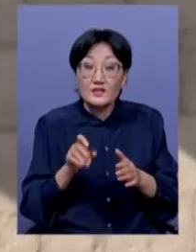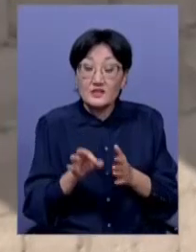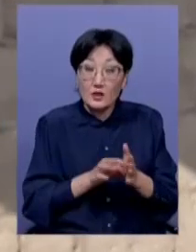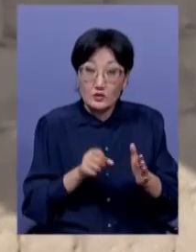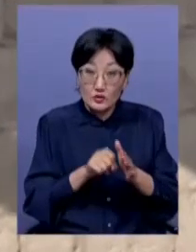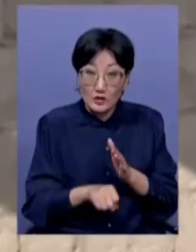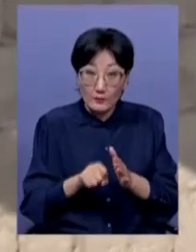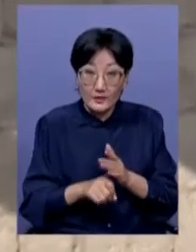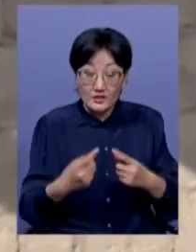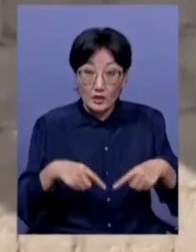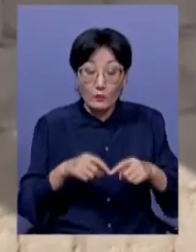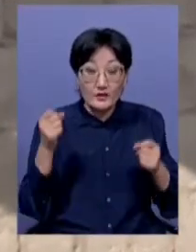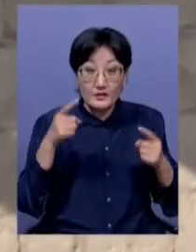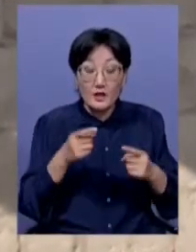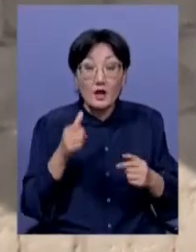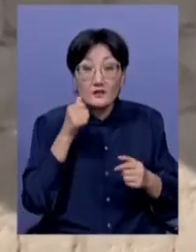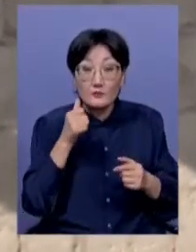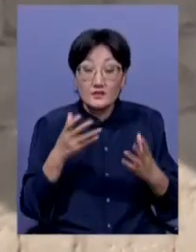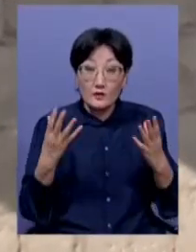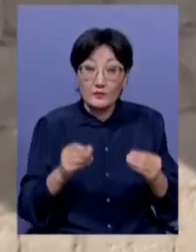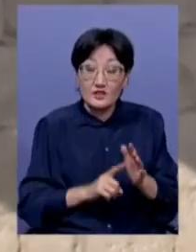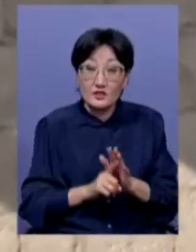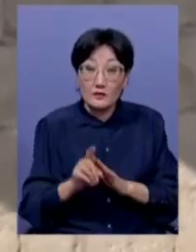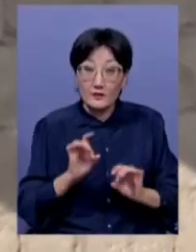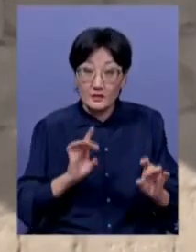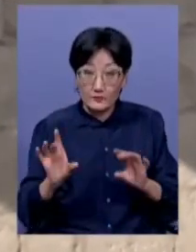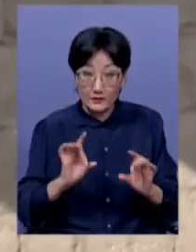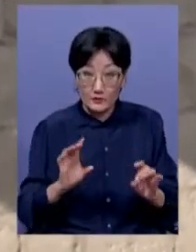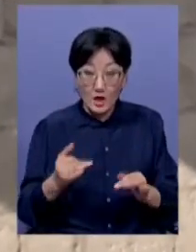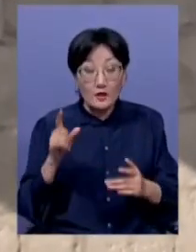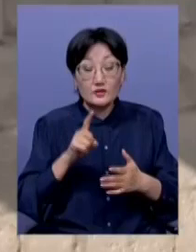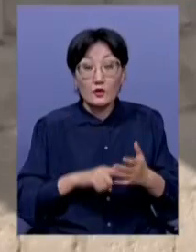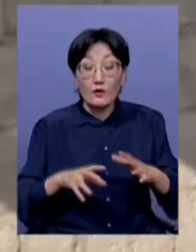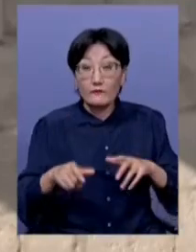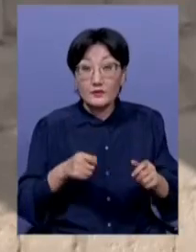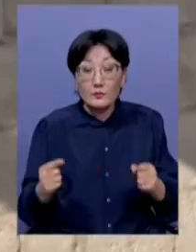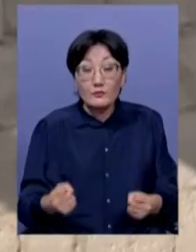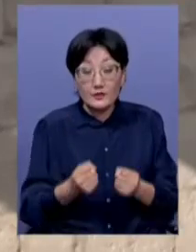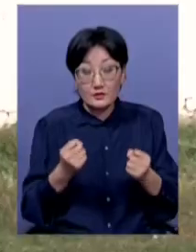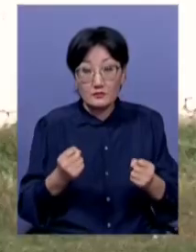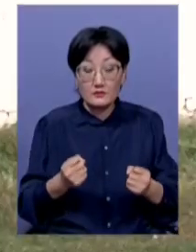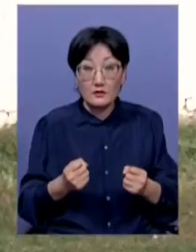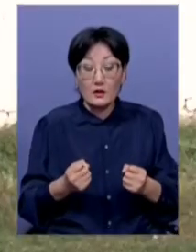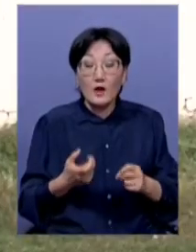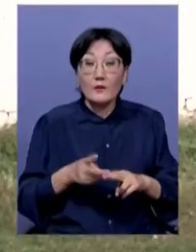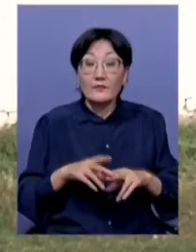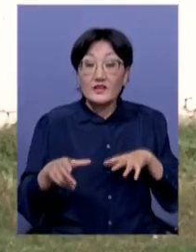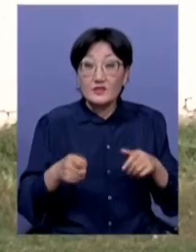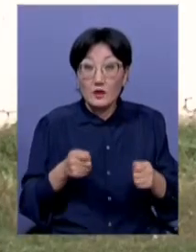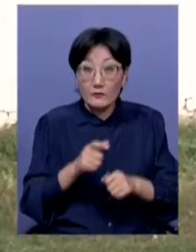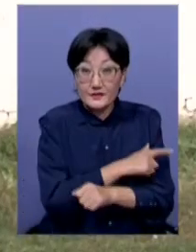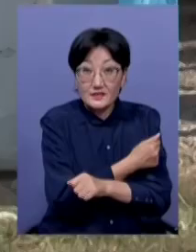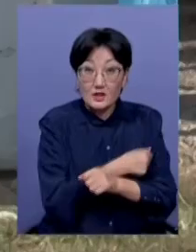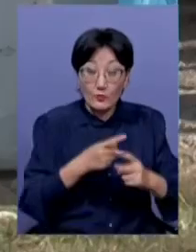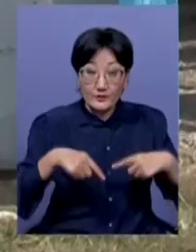Чтобы о нашей организации узнали, мы с завтрашнего дня начнем нас рекламировать. Надеюсь, власть нас поддержит. При этом руководитель